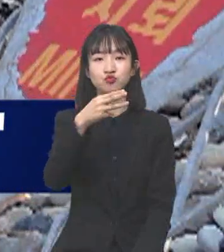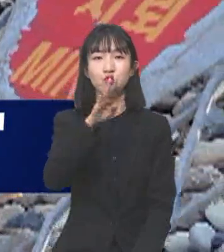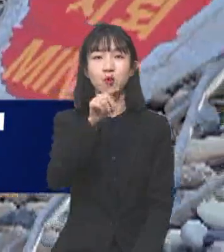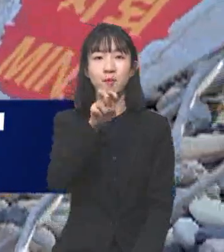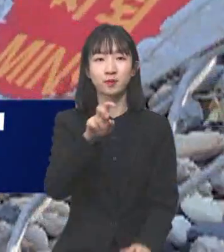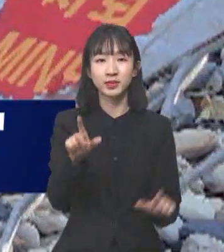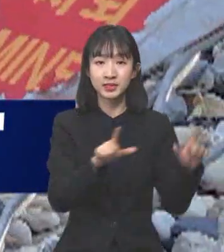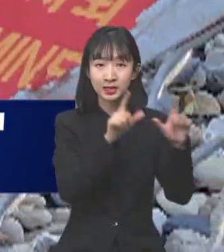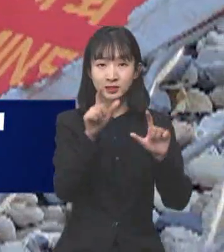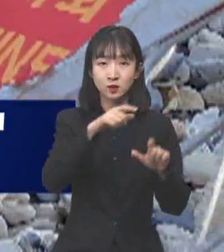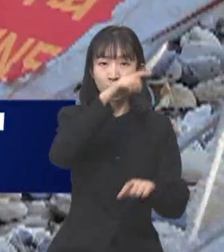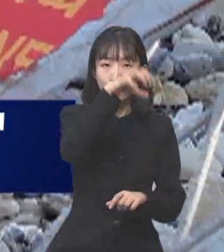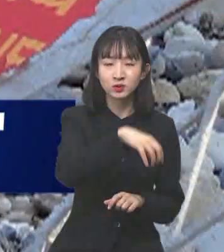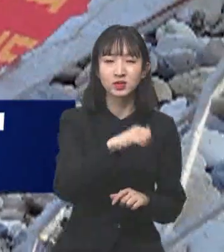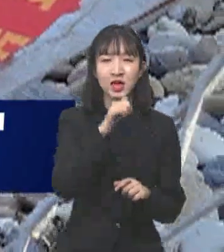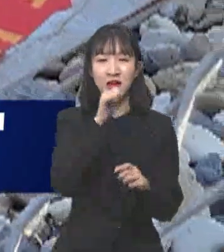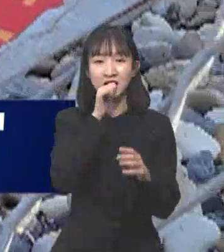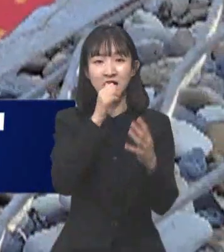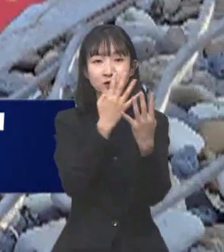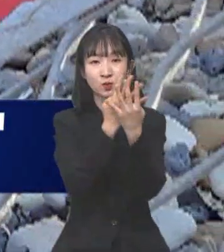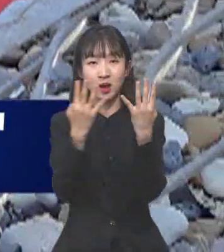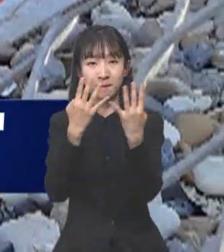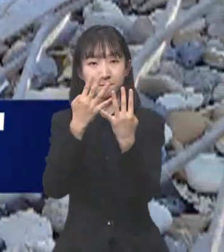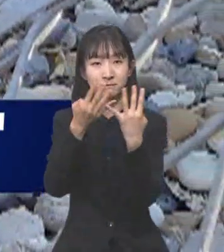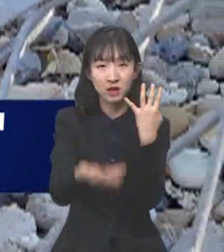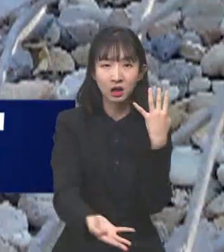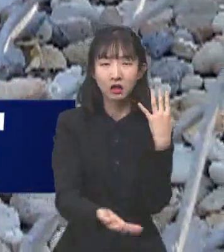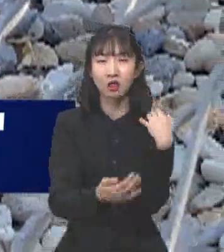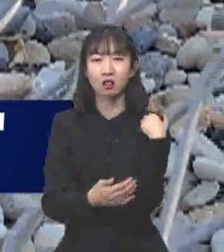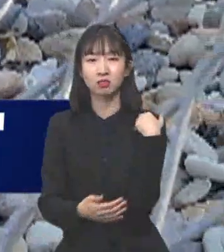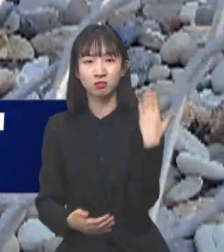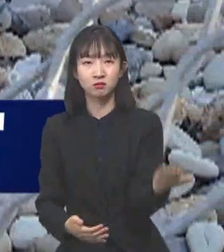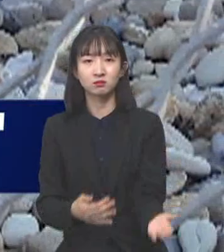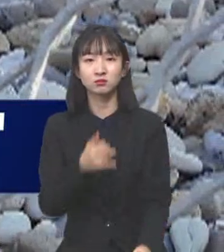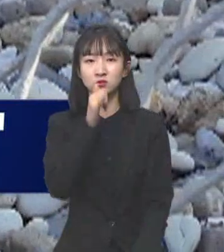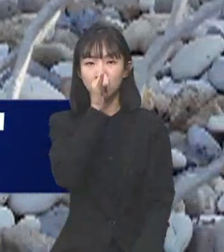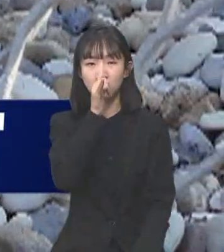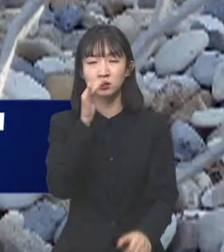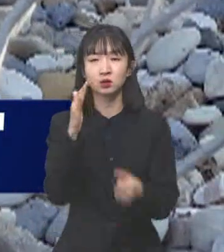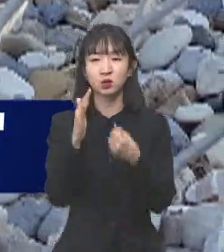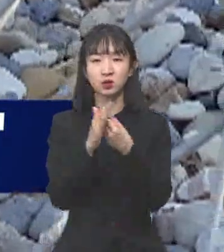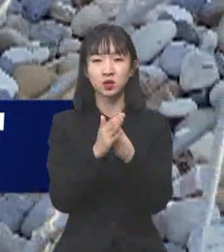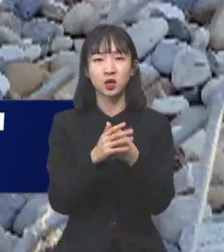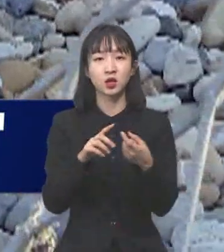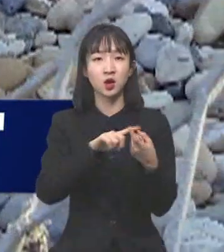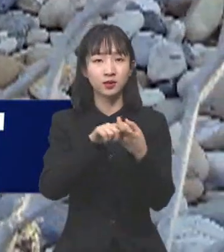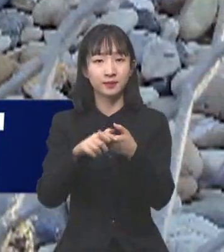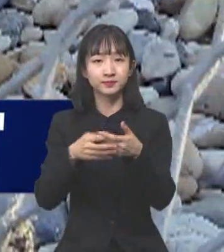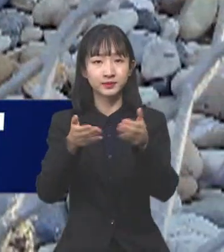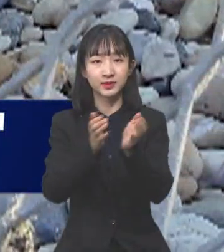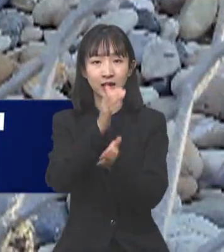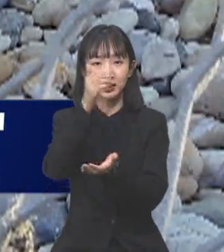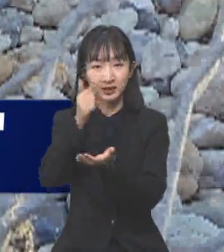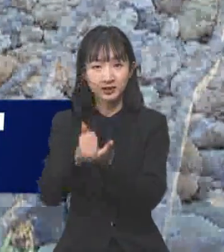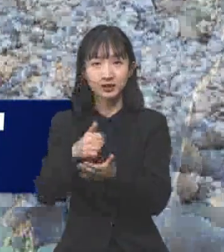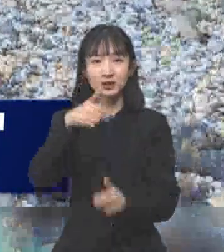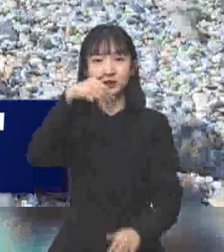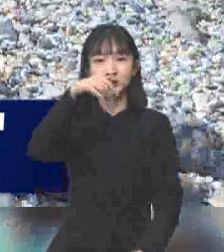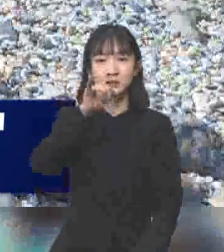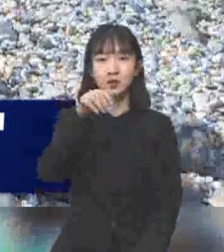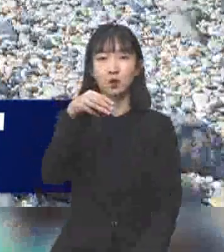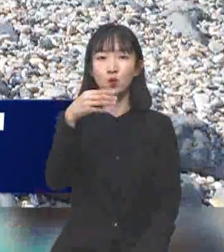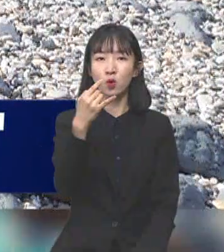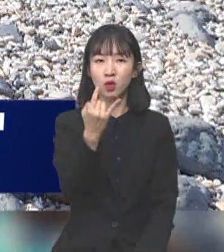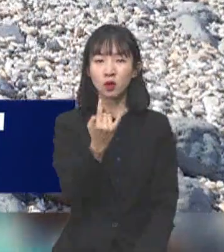붙은 철조망이 쓰러져 방치된 것으로 확인됐습니다 인천 독생자 연 합 장 정 부위원장은 경고문 끝처럼 해안가에